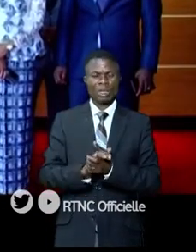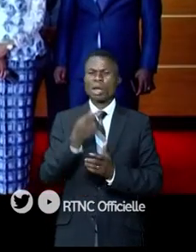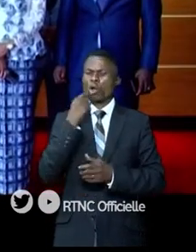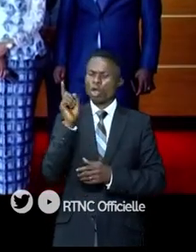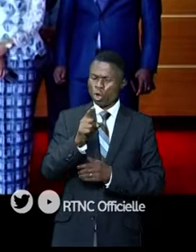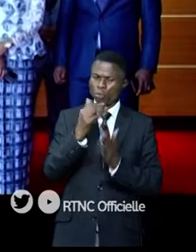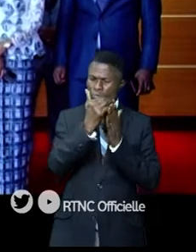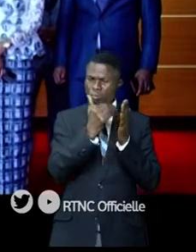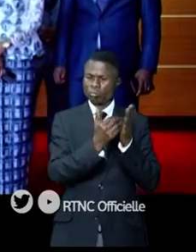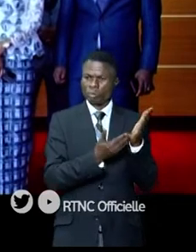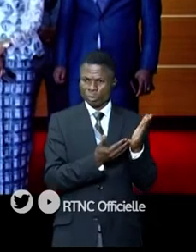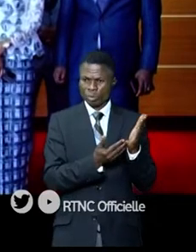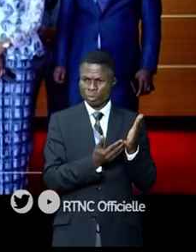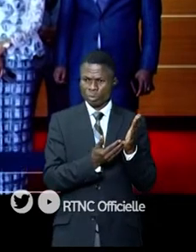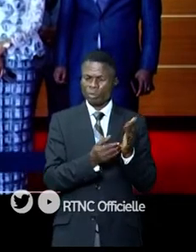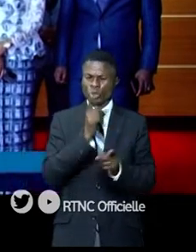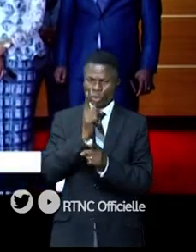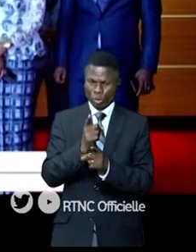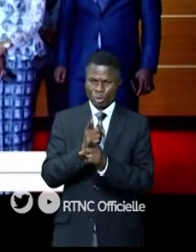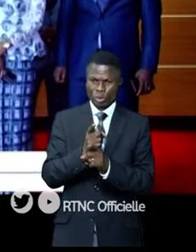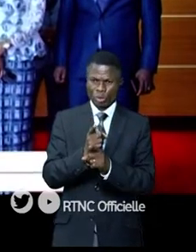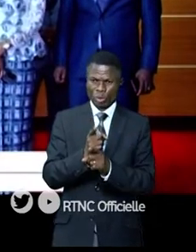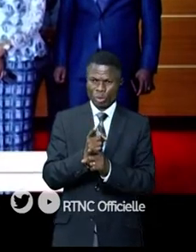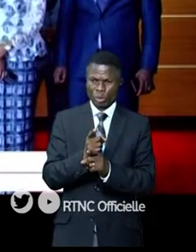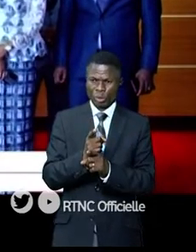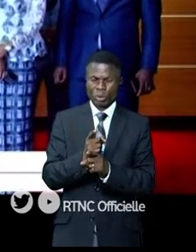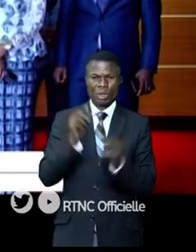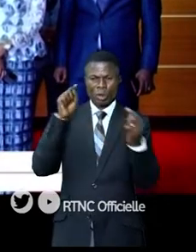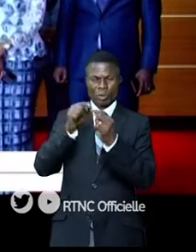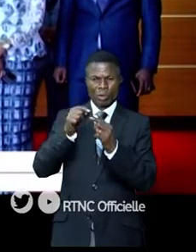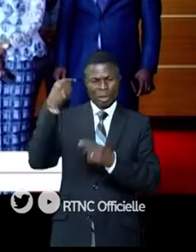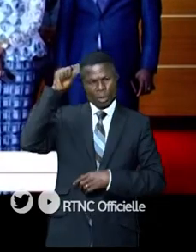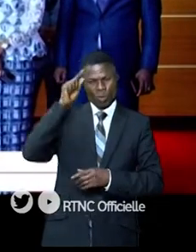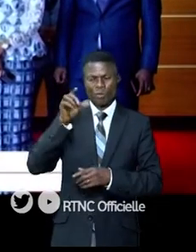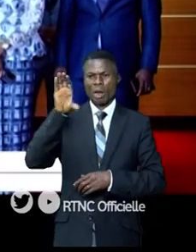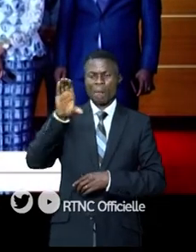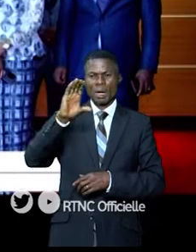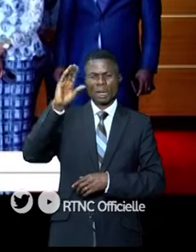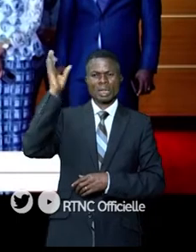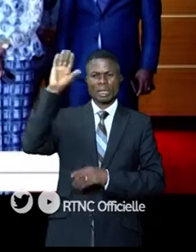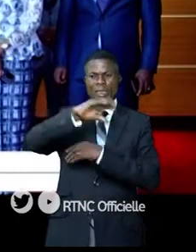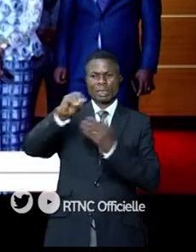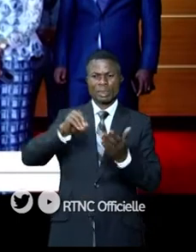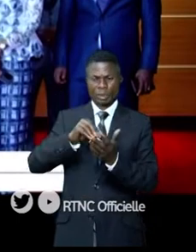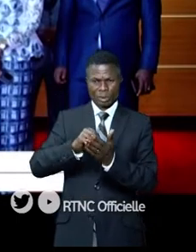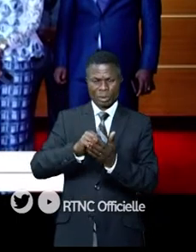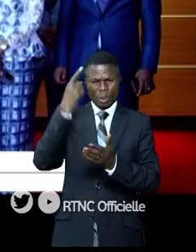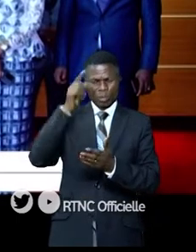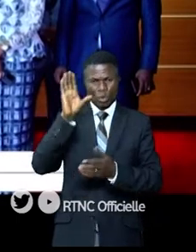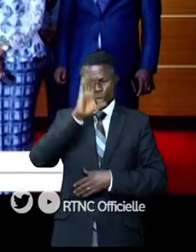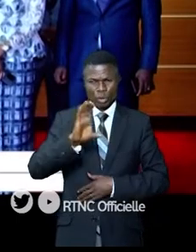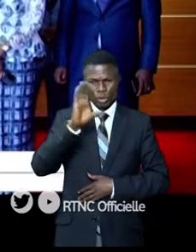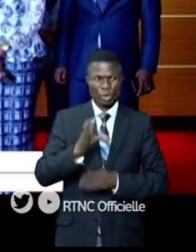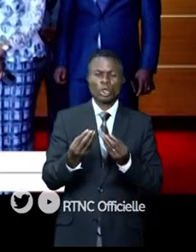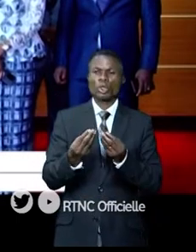instructions précises à M. le gouverneur de la Banque centrale pour essayer